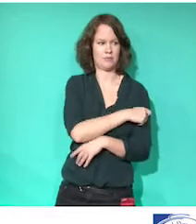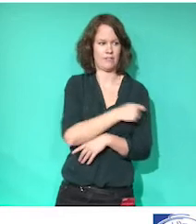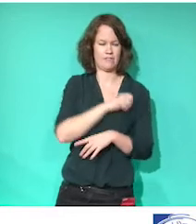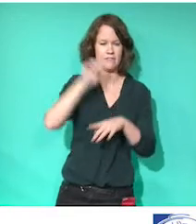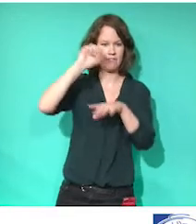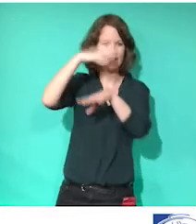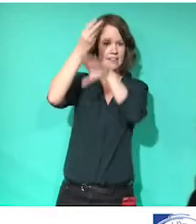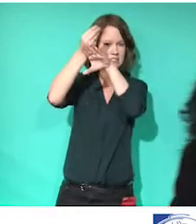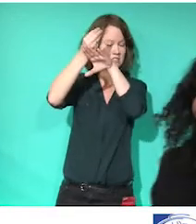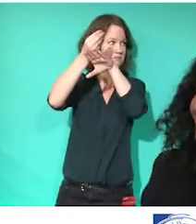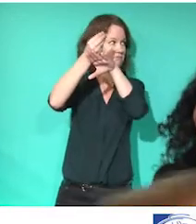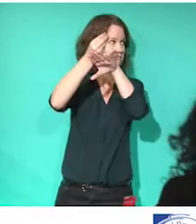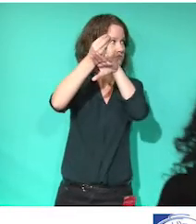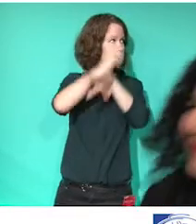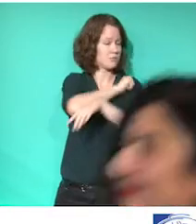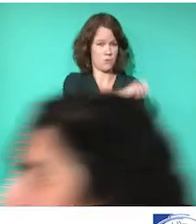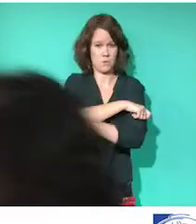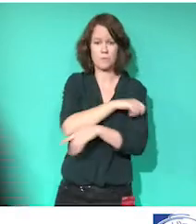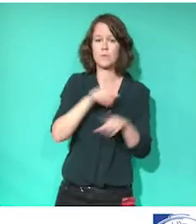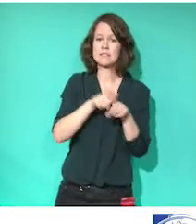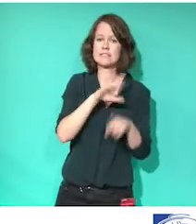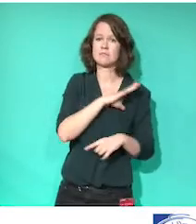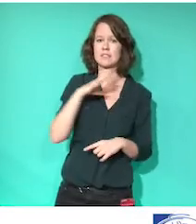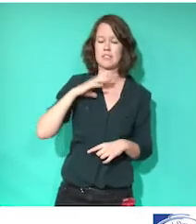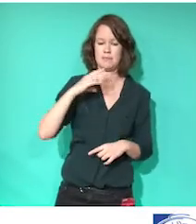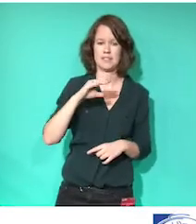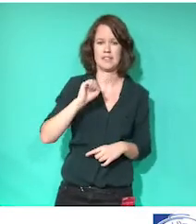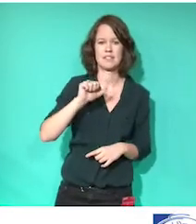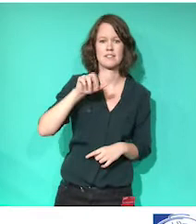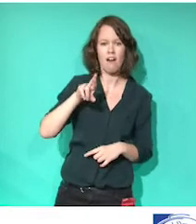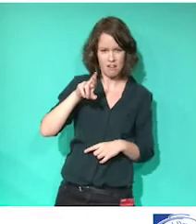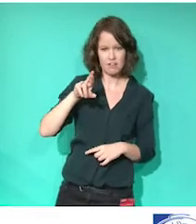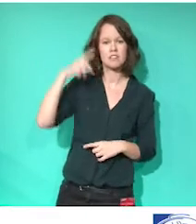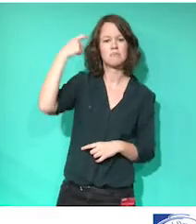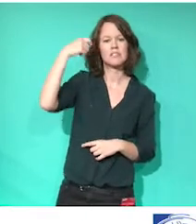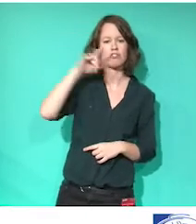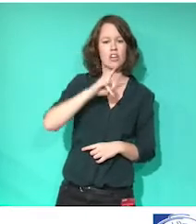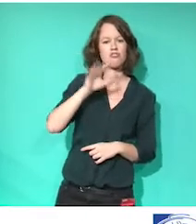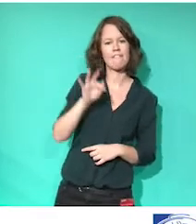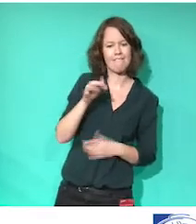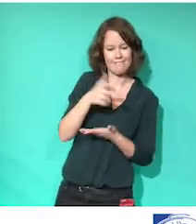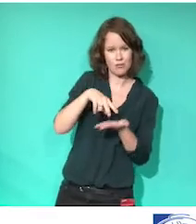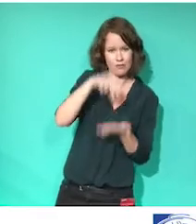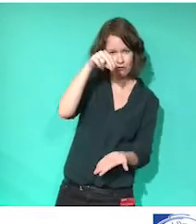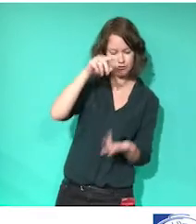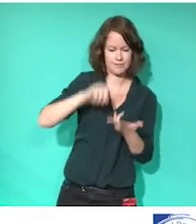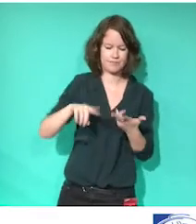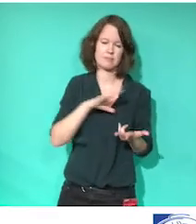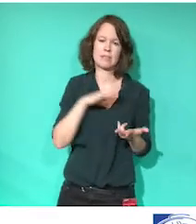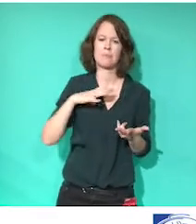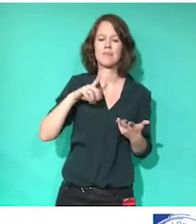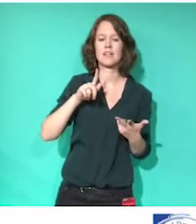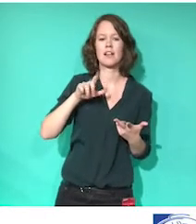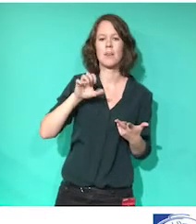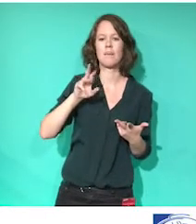la voilà. Aline César, présidente de HF Île-de-France. Annie Gilberto, directrice générale